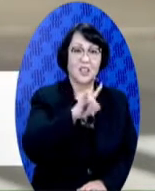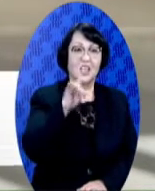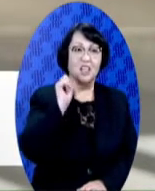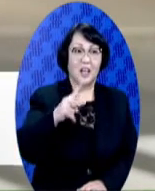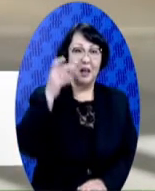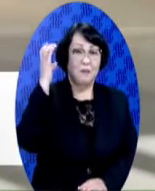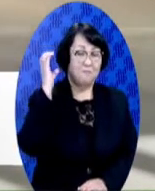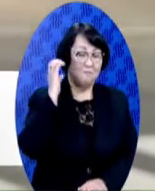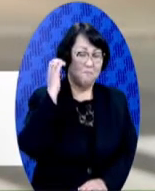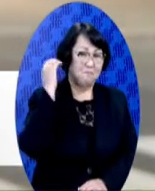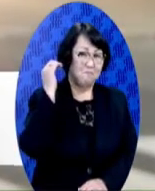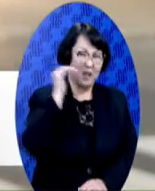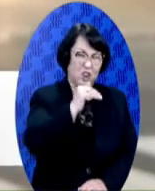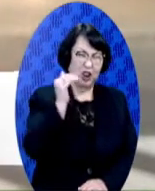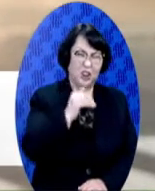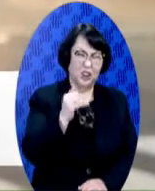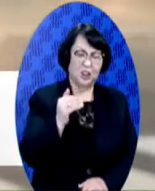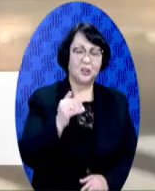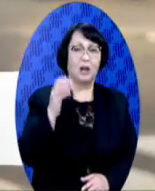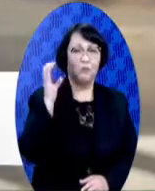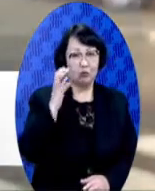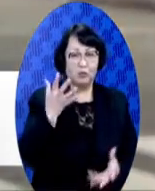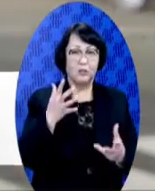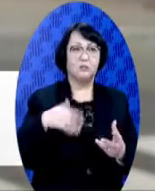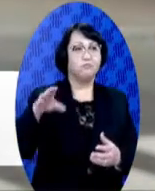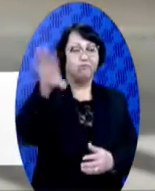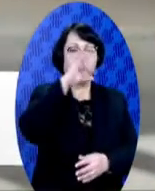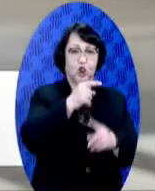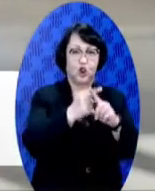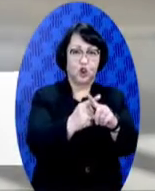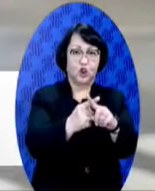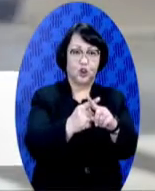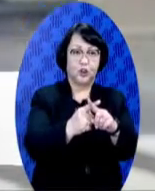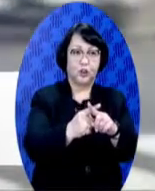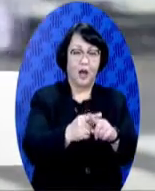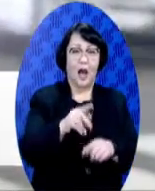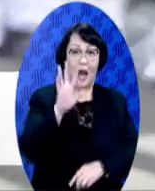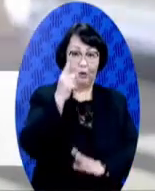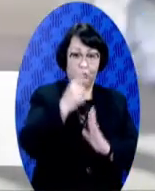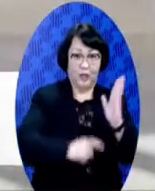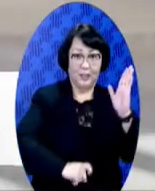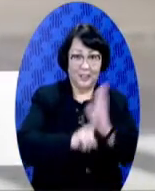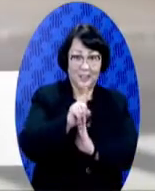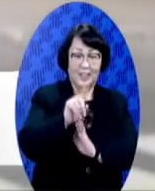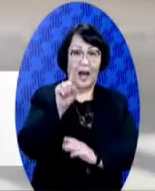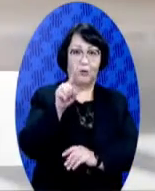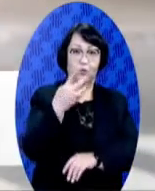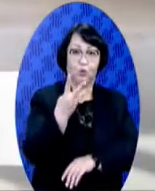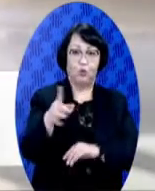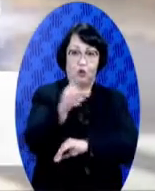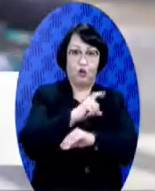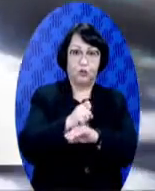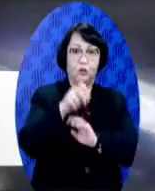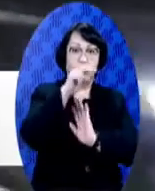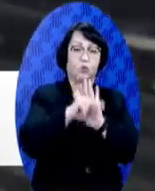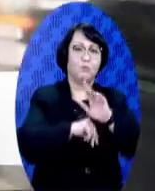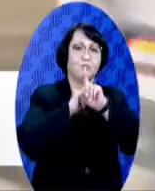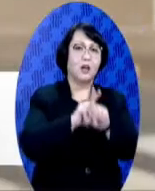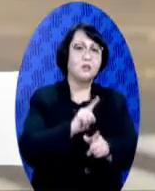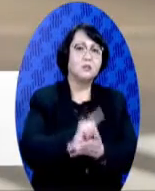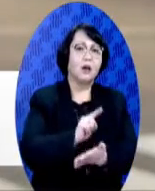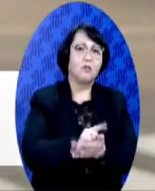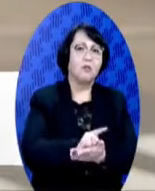хөдөлгөөнд оролцохыг хоригдсан шийдвэр гаргасан. Улмаар уг шийдвэр энэ сараас эхлэн 14 хотод бол давхар хэрэгжихээр болж байгаа юм аа. Хэрэв хөдөлгөөнд оролцсон